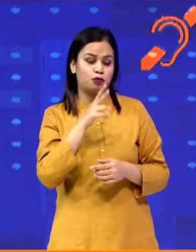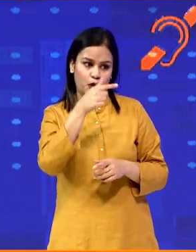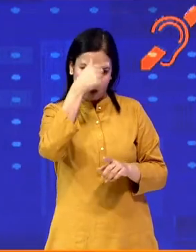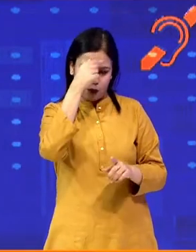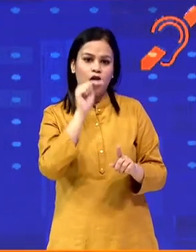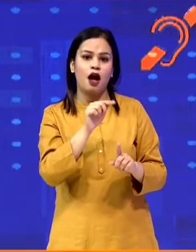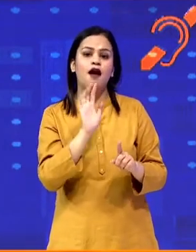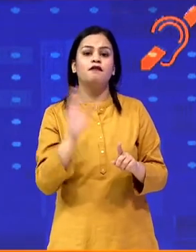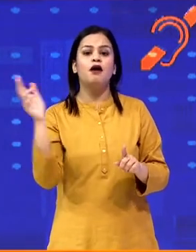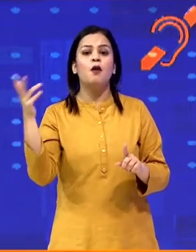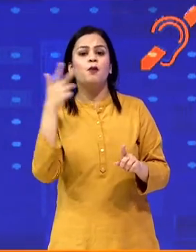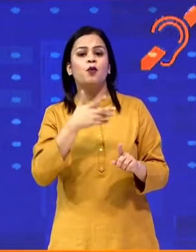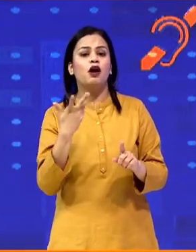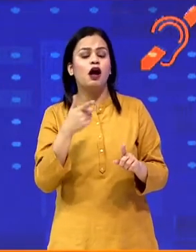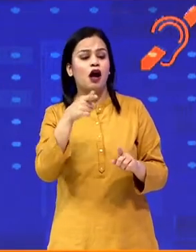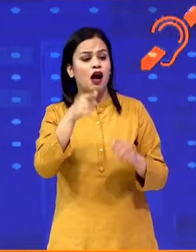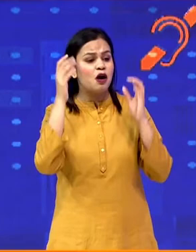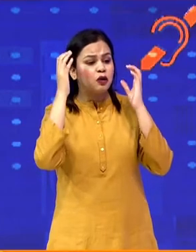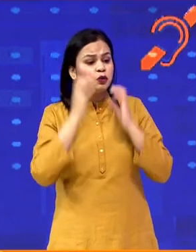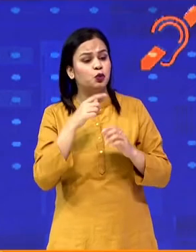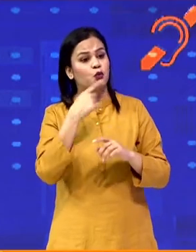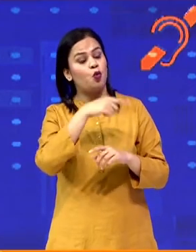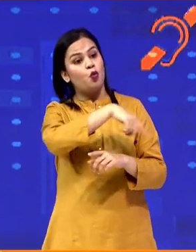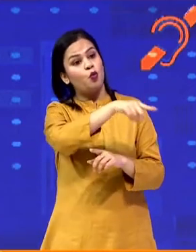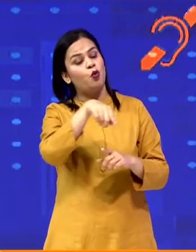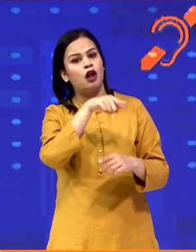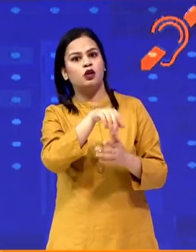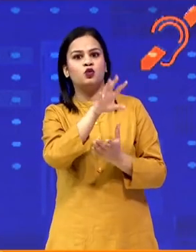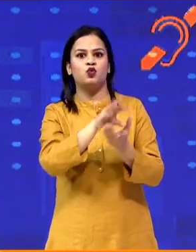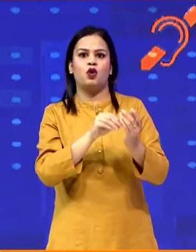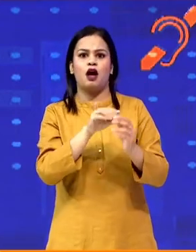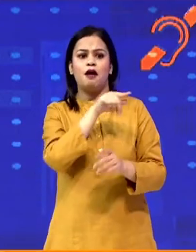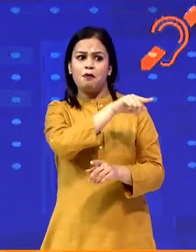हैं सारे मोदी चोर हैं आप एक भी मोदी को चोर नहीं कहते